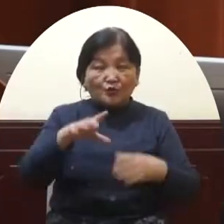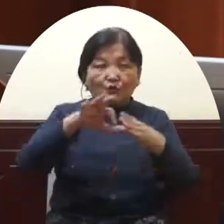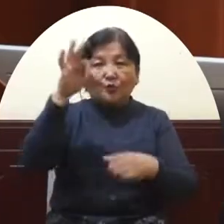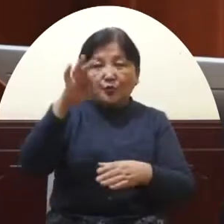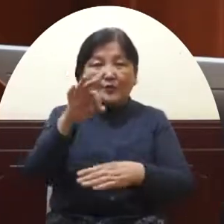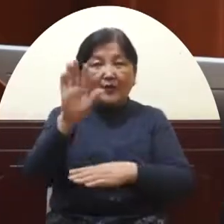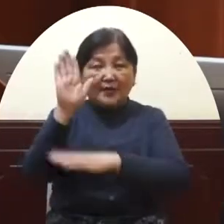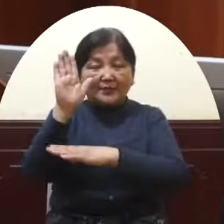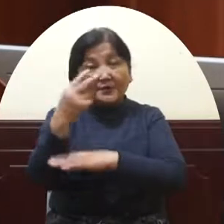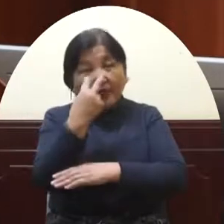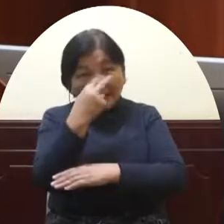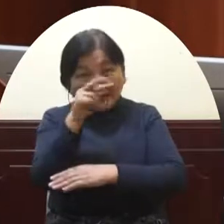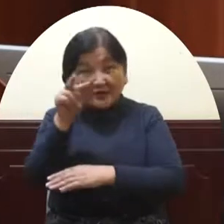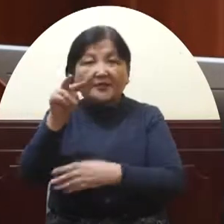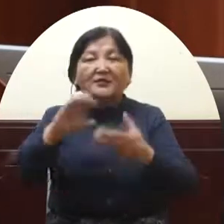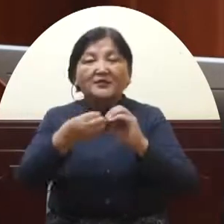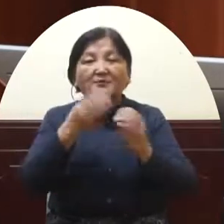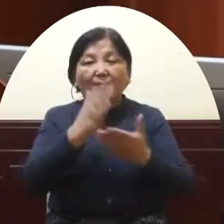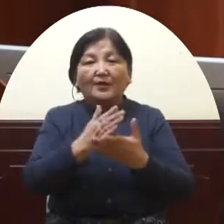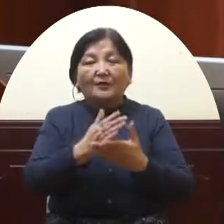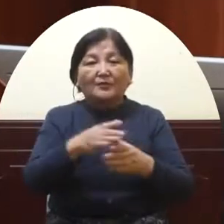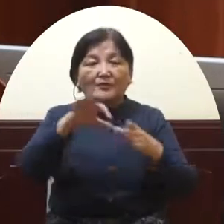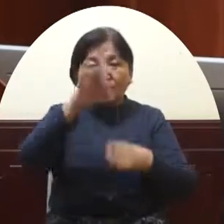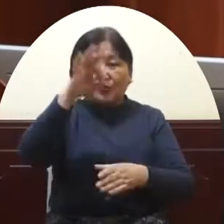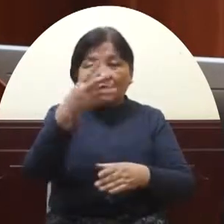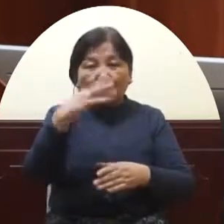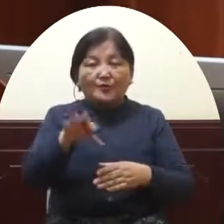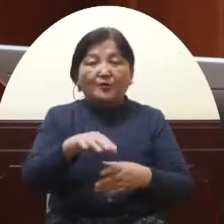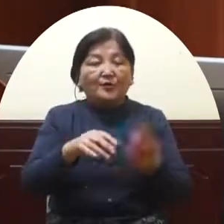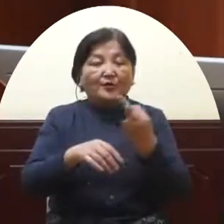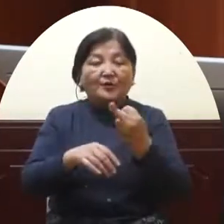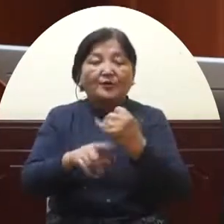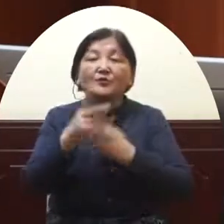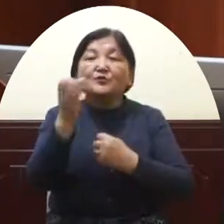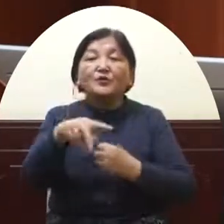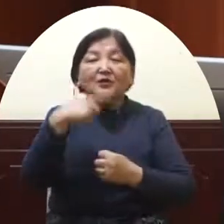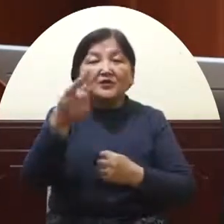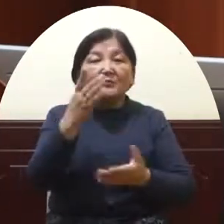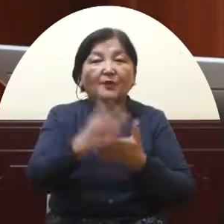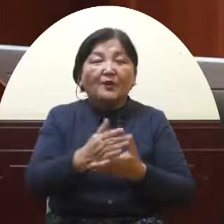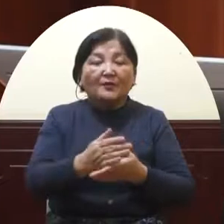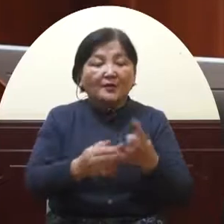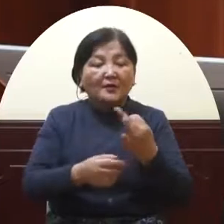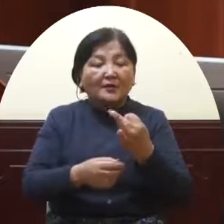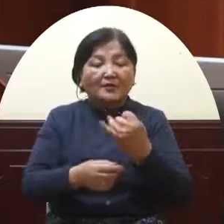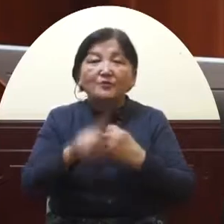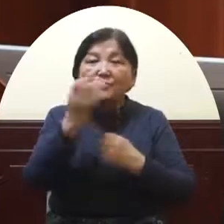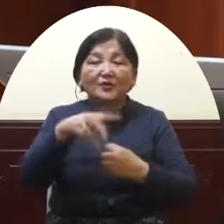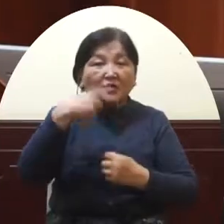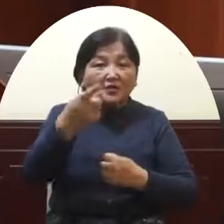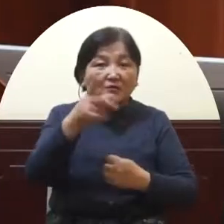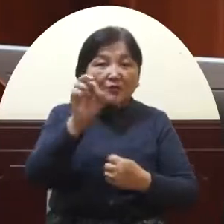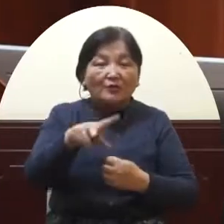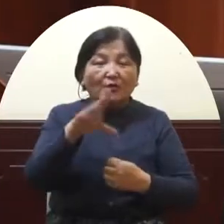хийсэн. Сонгуулийн үеэр бол хэд хэдэн зүйлийг хэлсэн. Тэгээ би яг нилээд хэдэн зүйлийг хэлсэн боловч яг